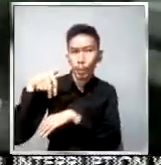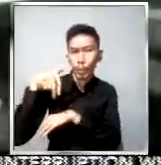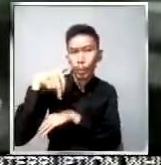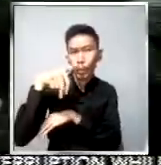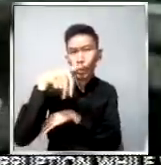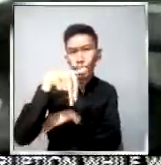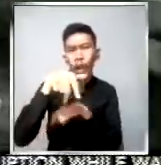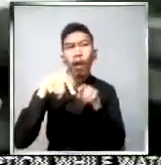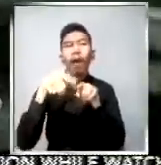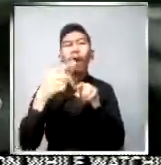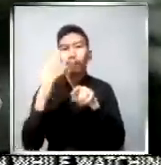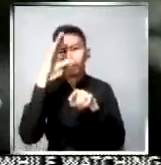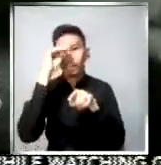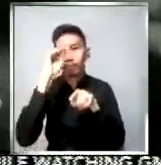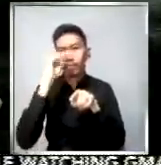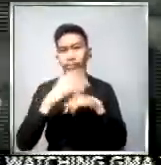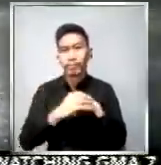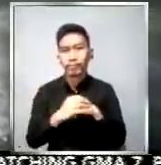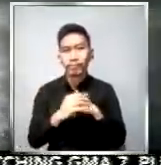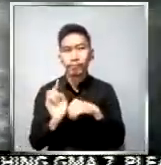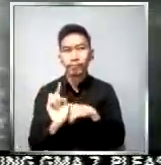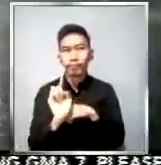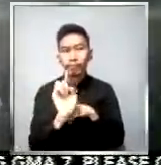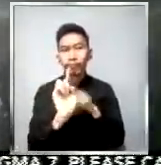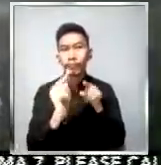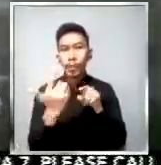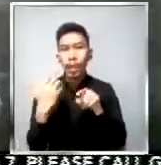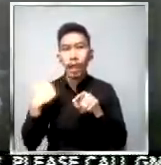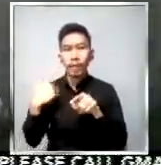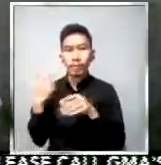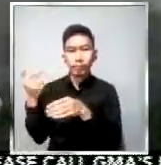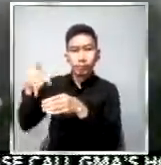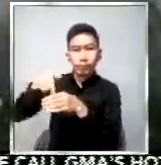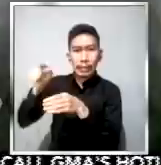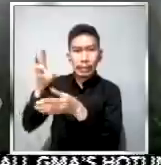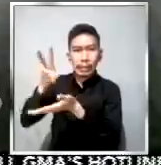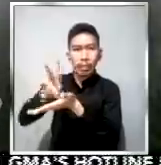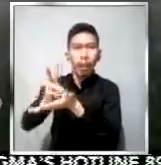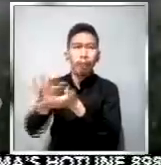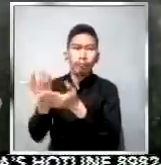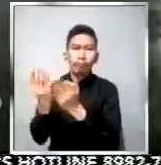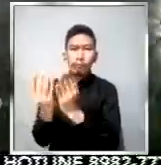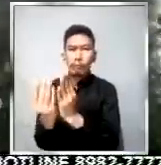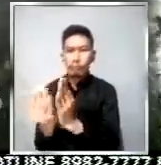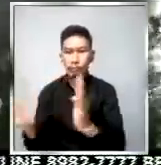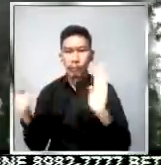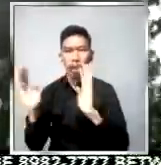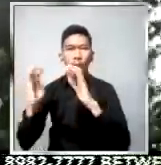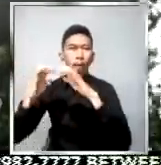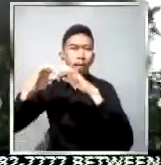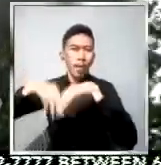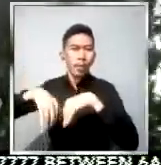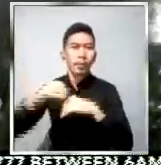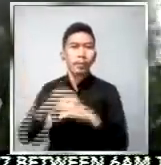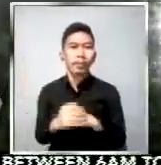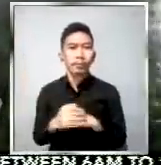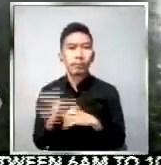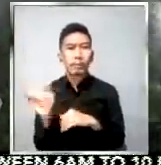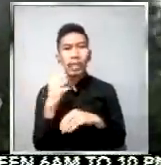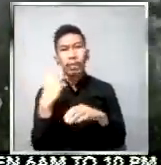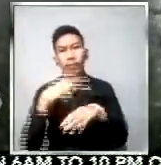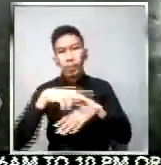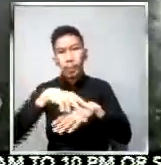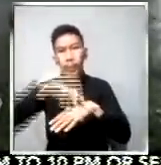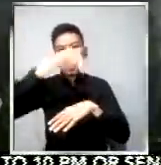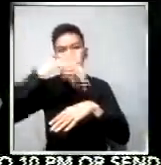Nabuwal rin ang mga harang sa isang gasolinahan. Ganito kalakas na hangin at ulan ang naranasan ng mga taga Camarines Sur habang dumaraan ang